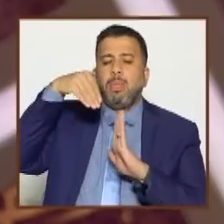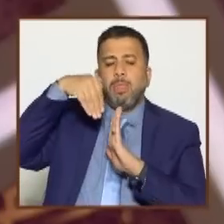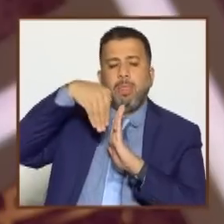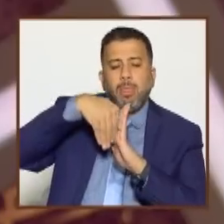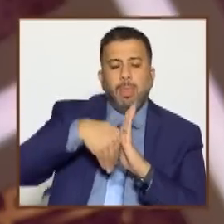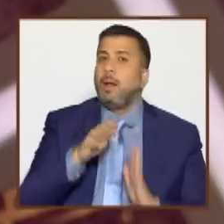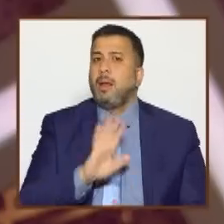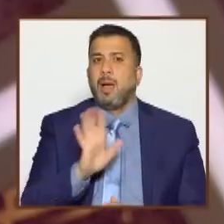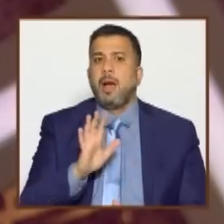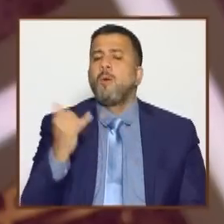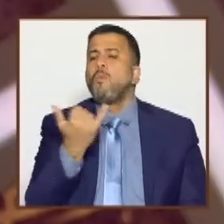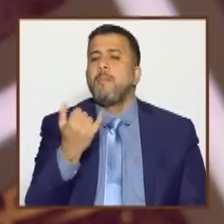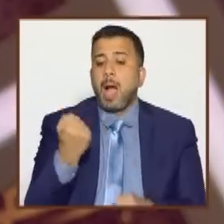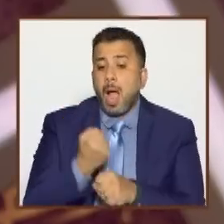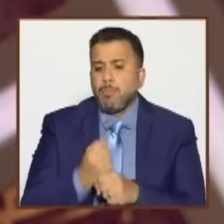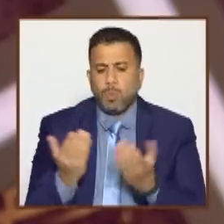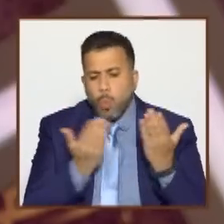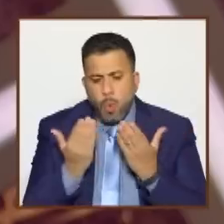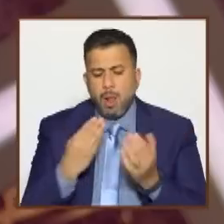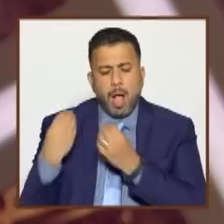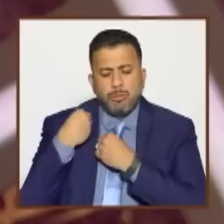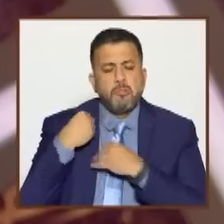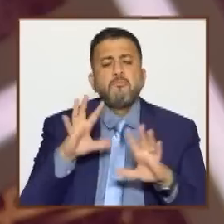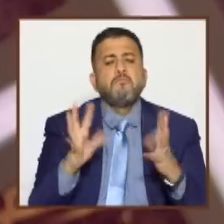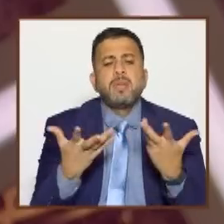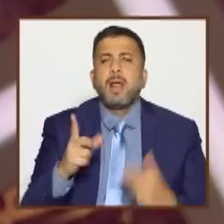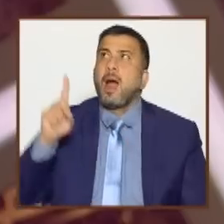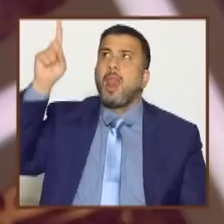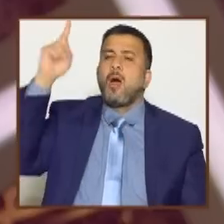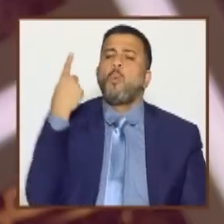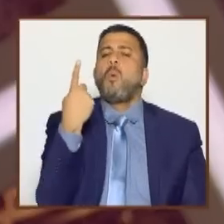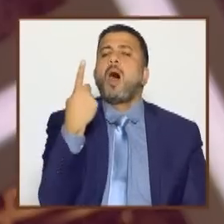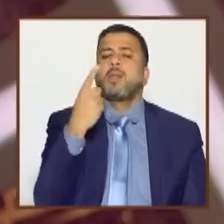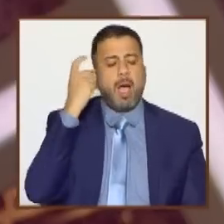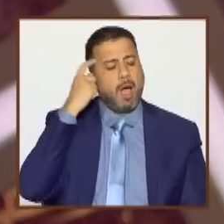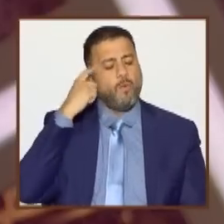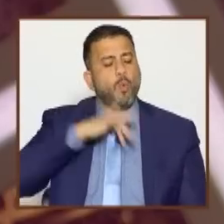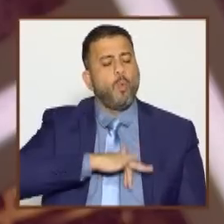لا يقبل إلا بالإخلاص لله عز وجل. الأمر الثاني أن يعلم بأن